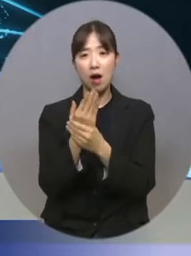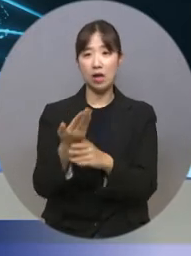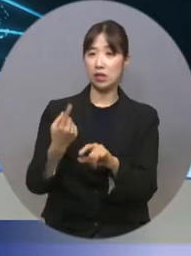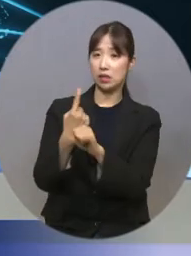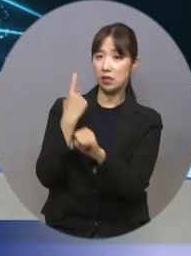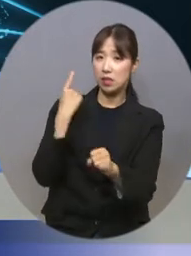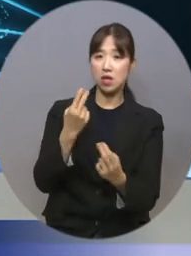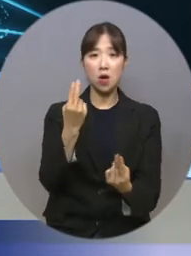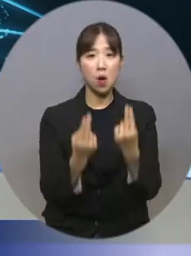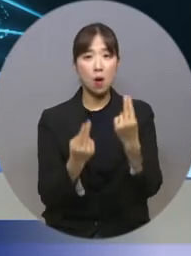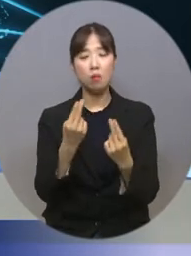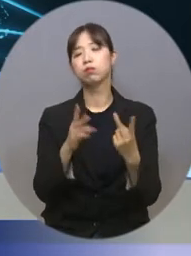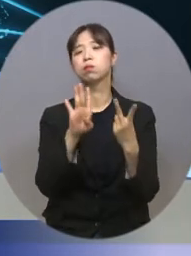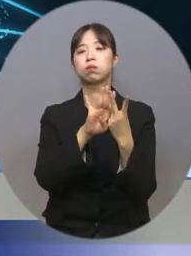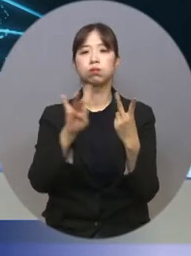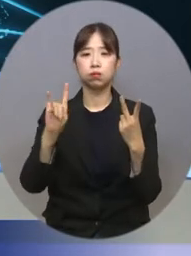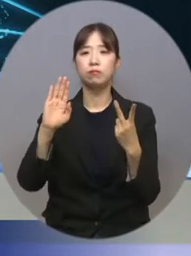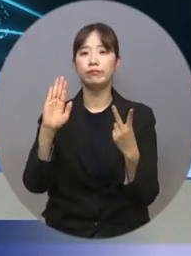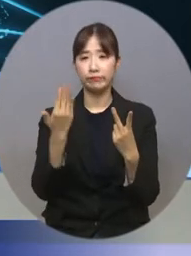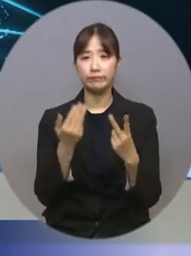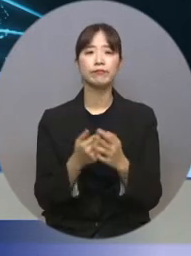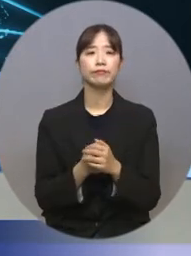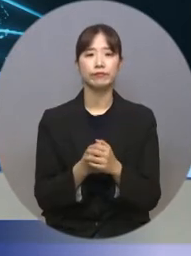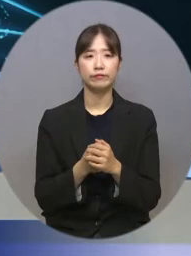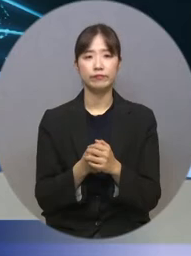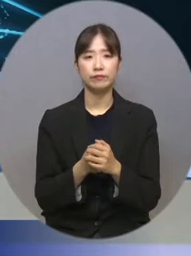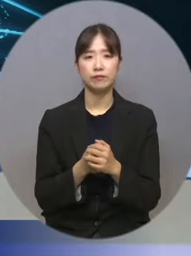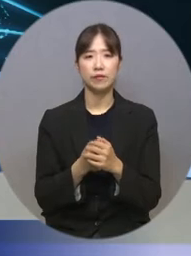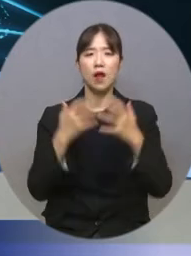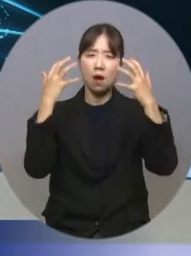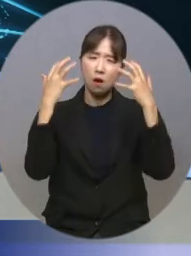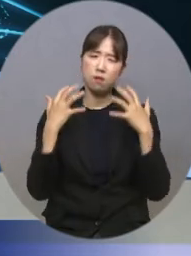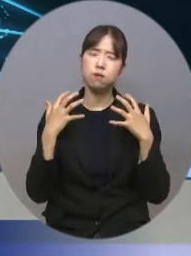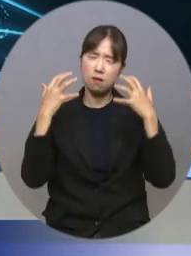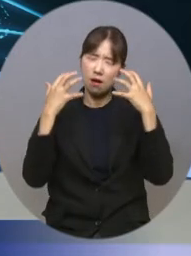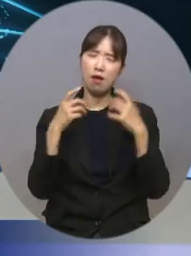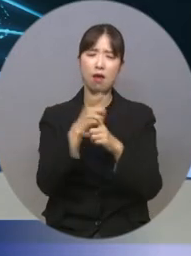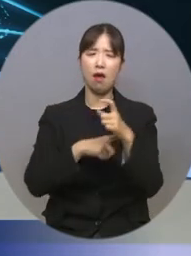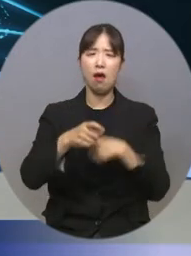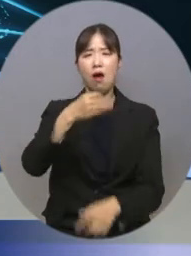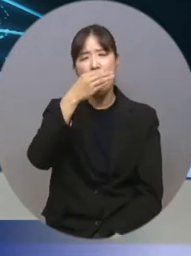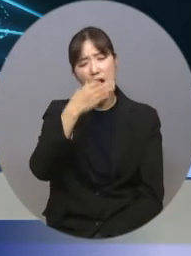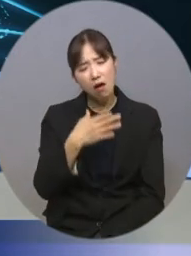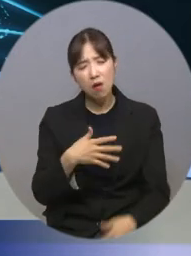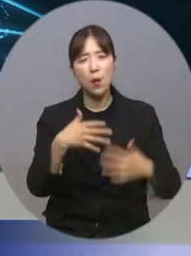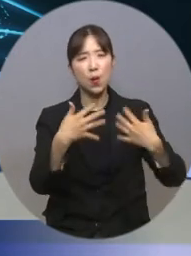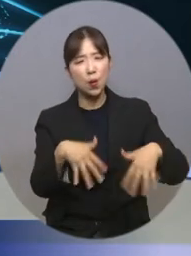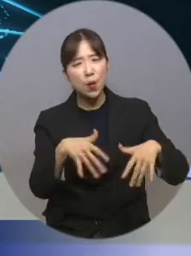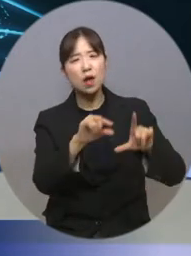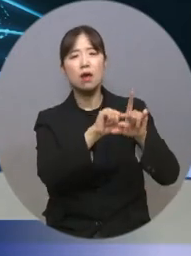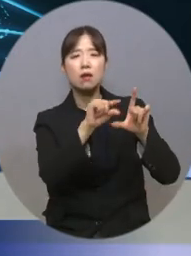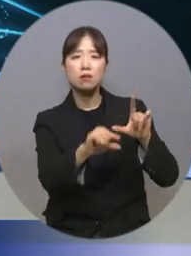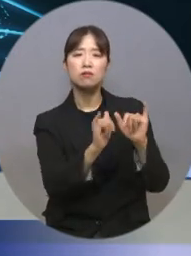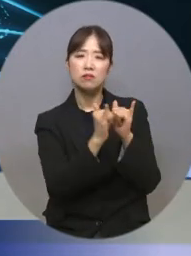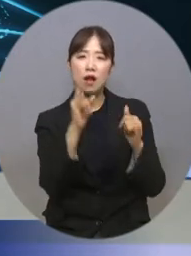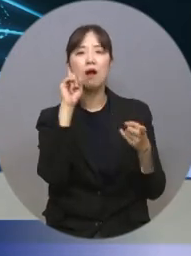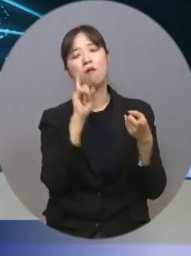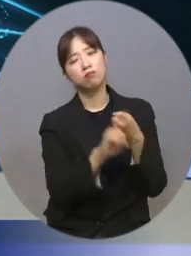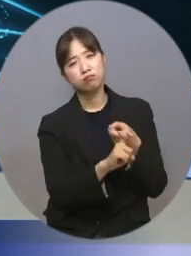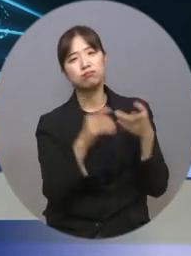2개가 더 넘는 것으로 드러났습니다 무더운 여름을 더 힘들게 보낼 취약계층에 대한 관심이